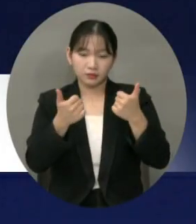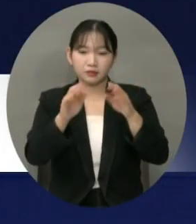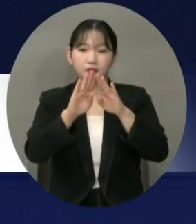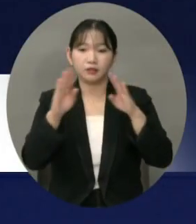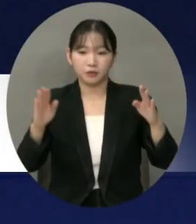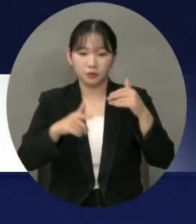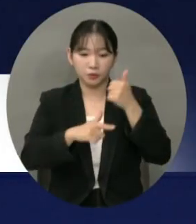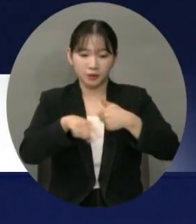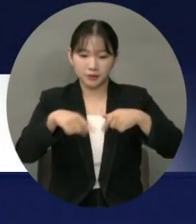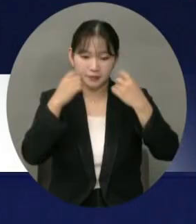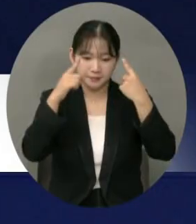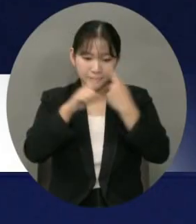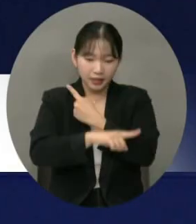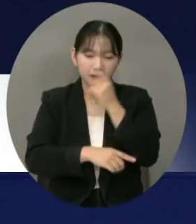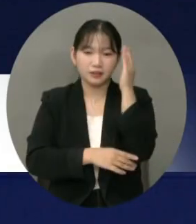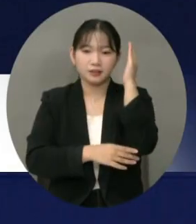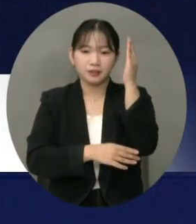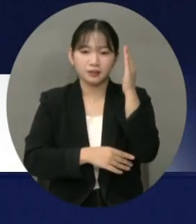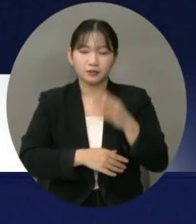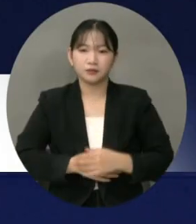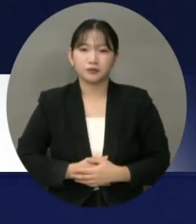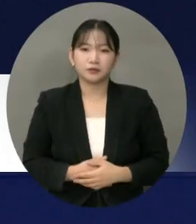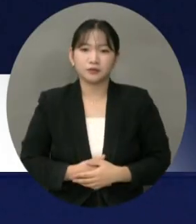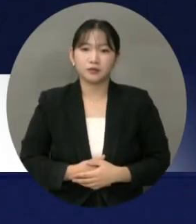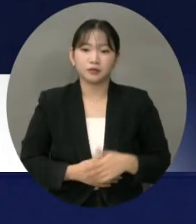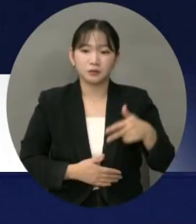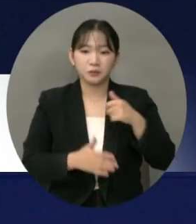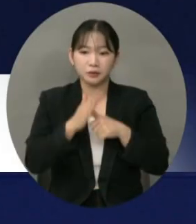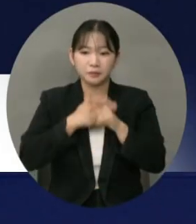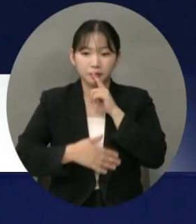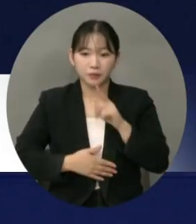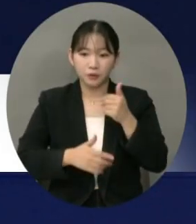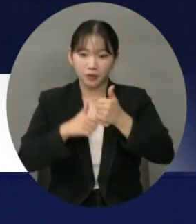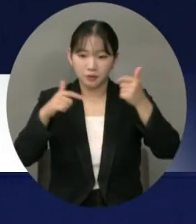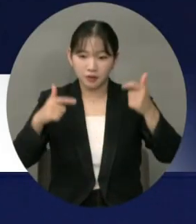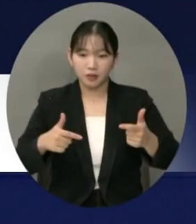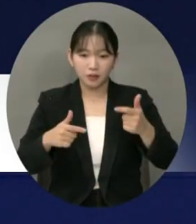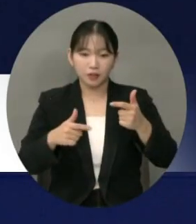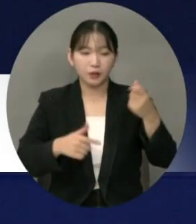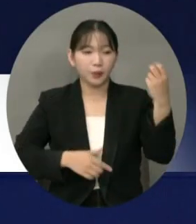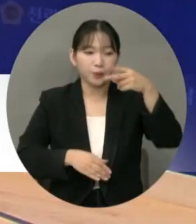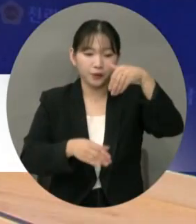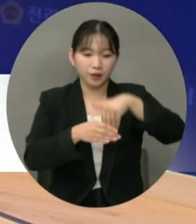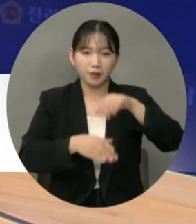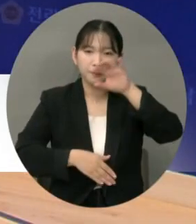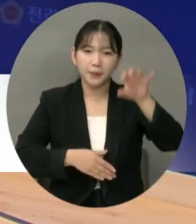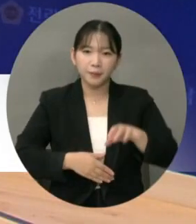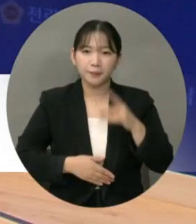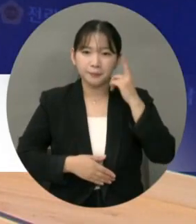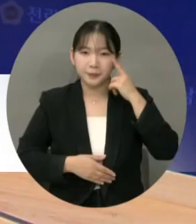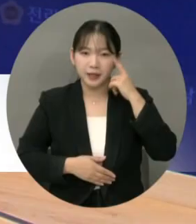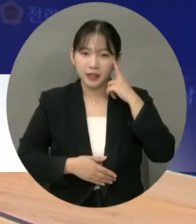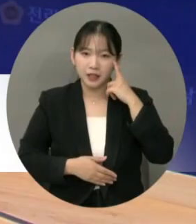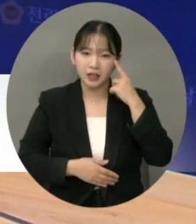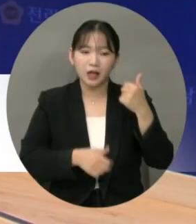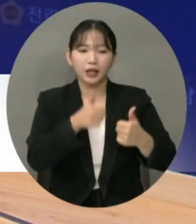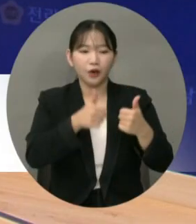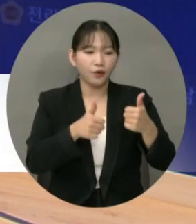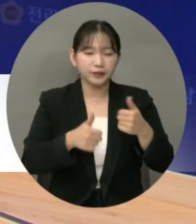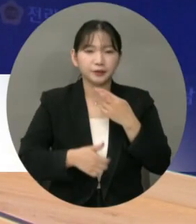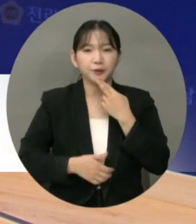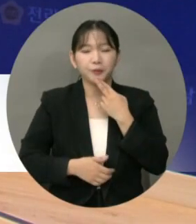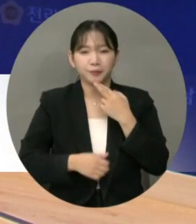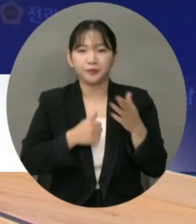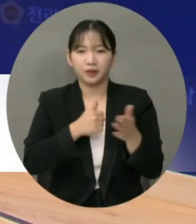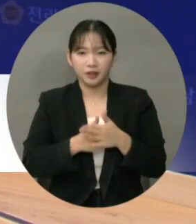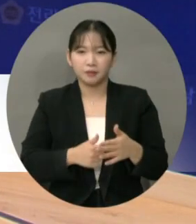호남정치 혁신을 강조했습니다 조대표는 호남에서 재보궐 선거가 반복되는 이유를 경쟁이 없었기